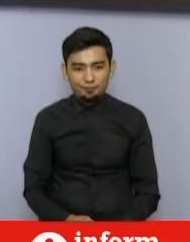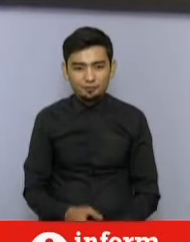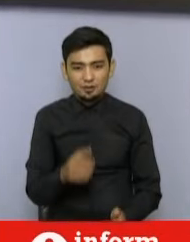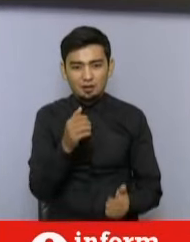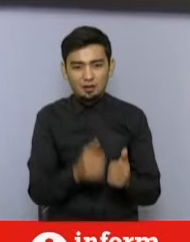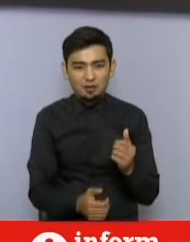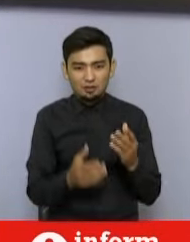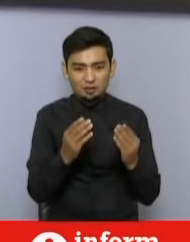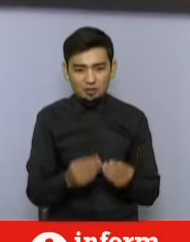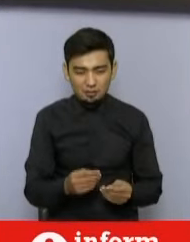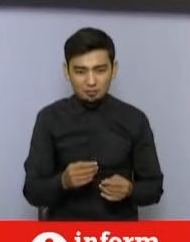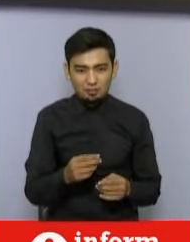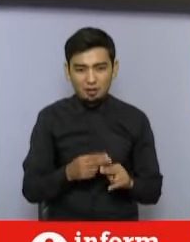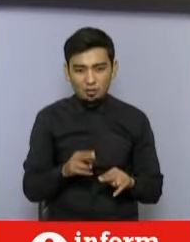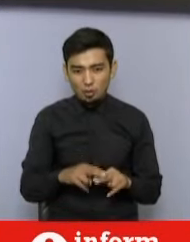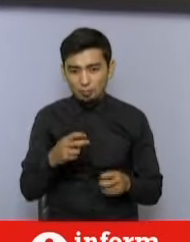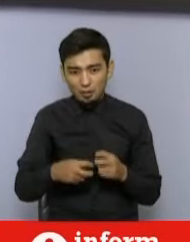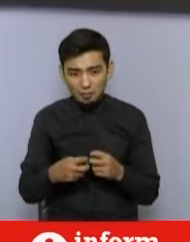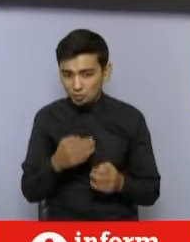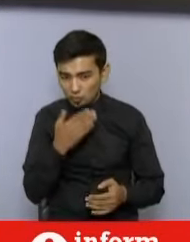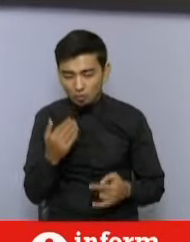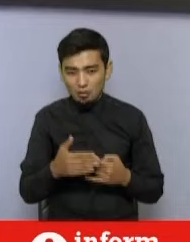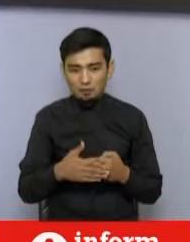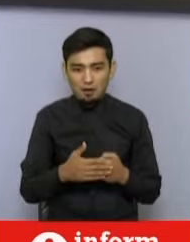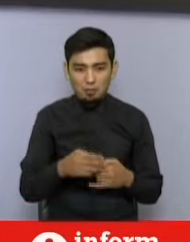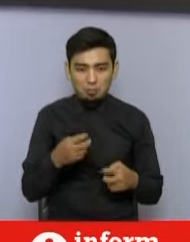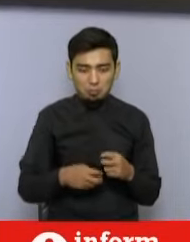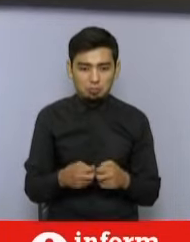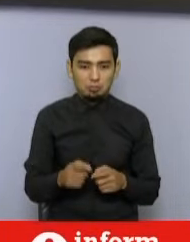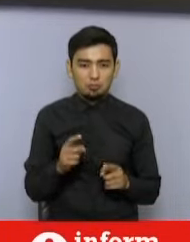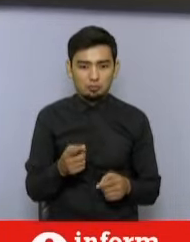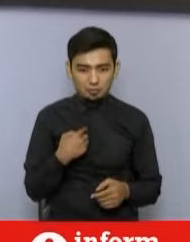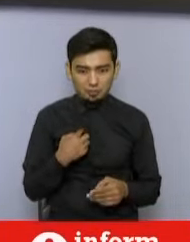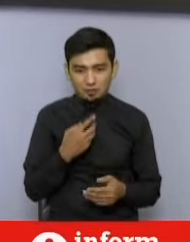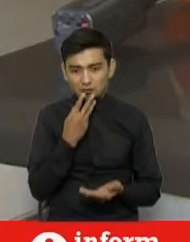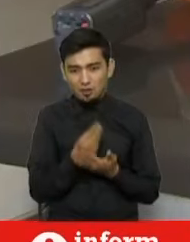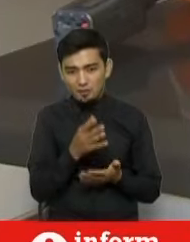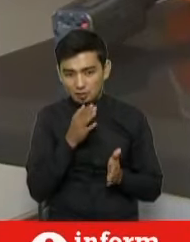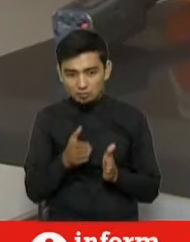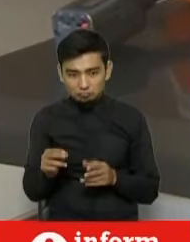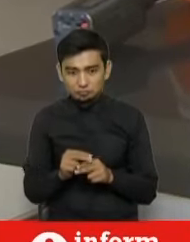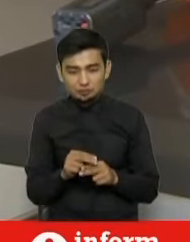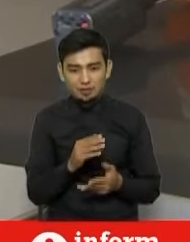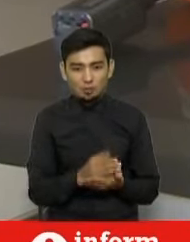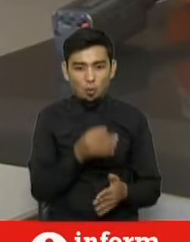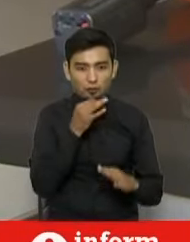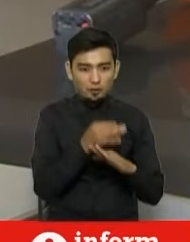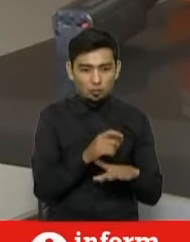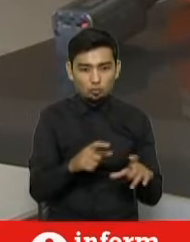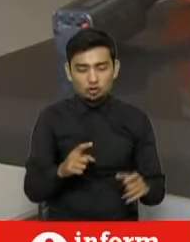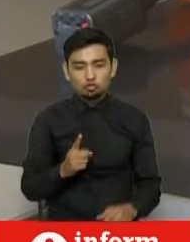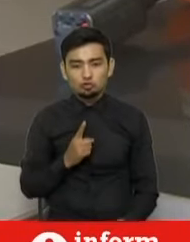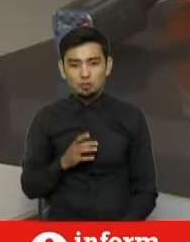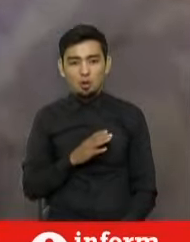Каждый день ломается дверь, которая не ломался годами, оказывается. Но мы это все вовремя устраняем. Ответа люди ждали и от